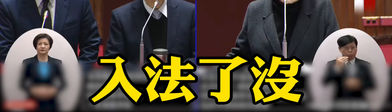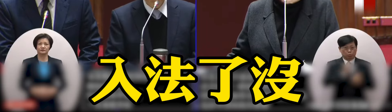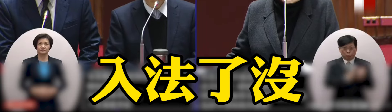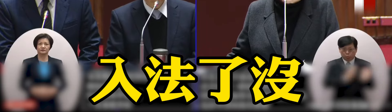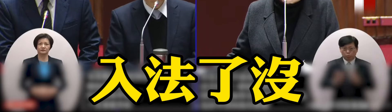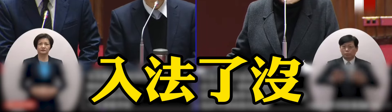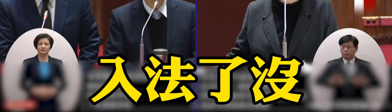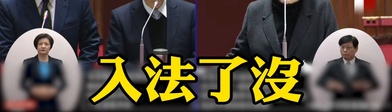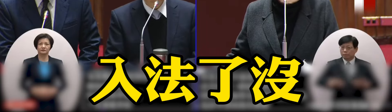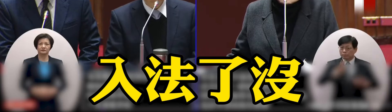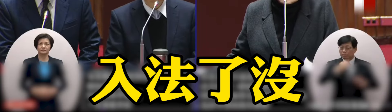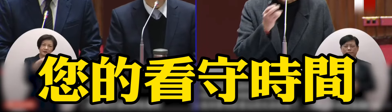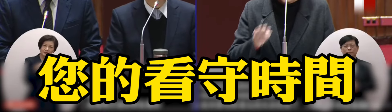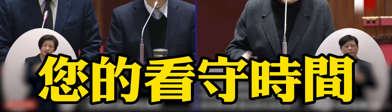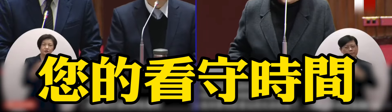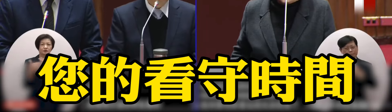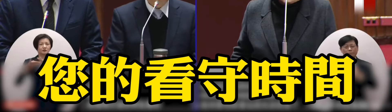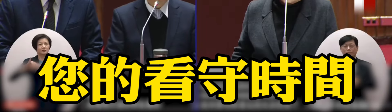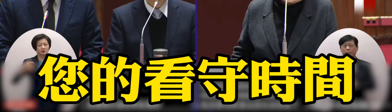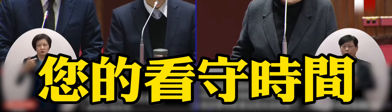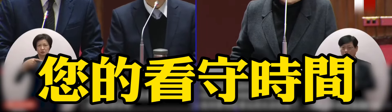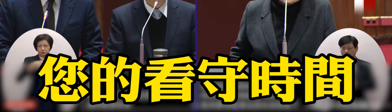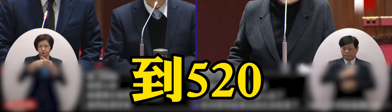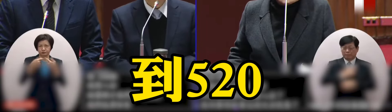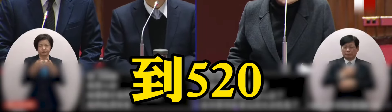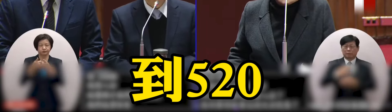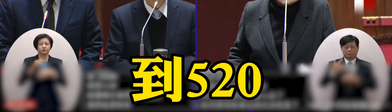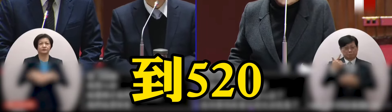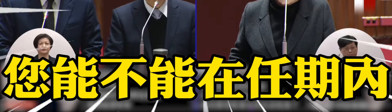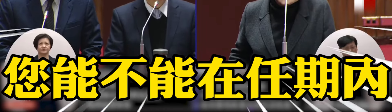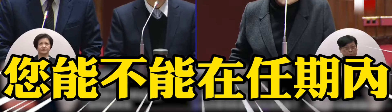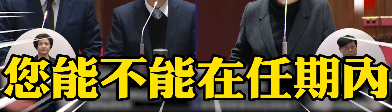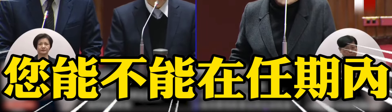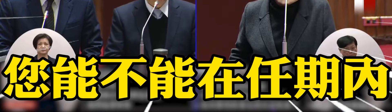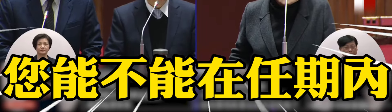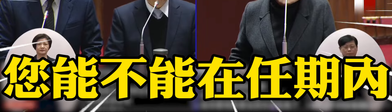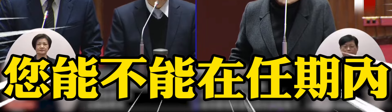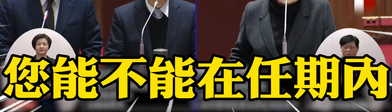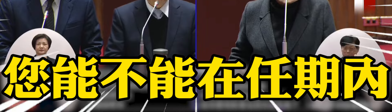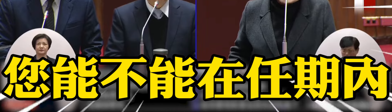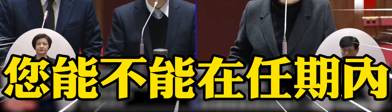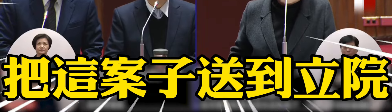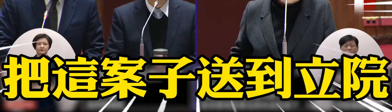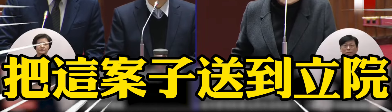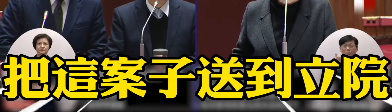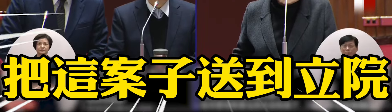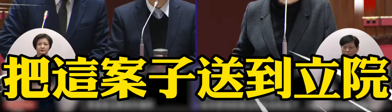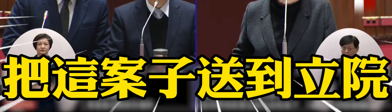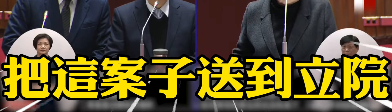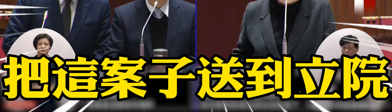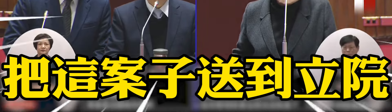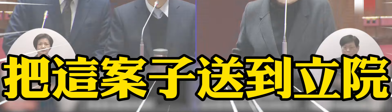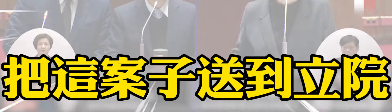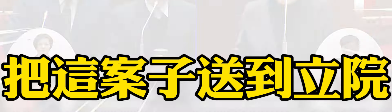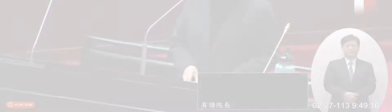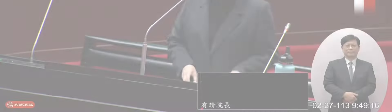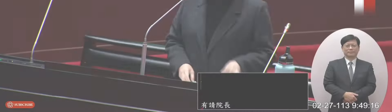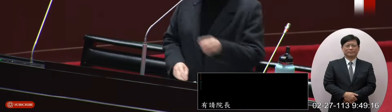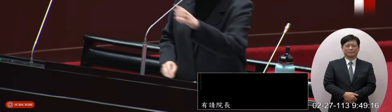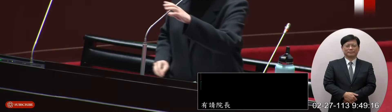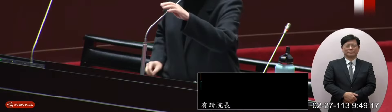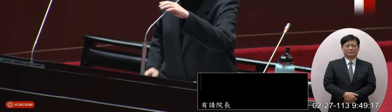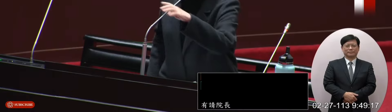目前为止入法了没？您的看守时间到520，您能不能在你任期内把这个案子送到立法院来？